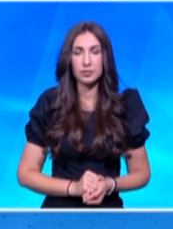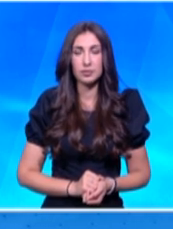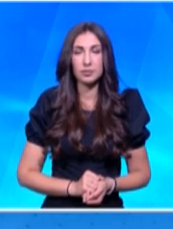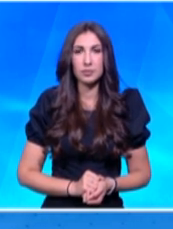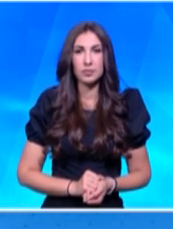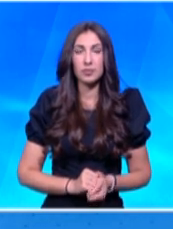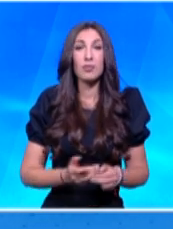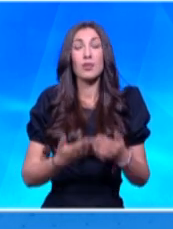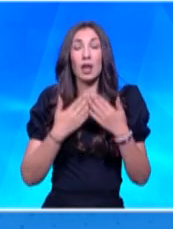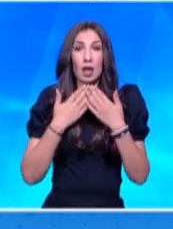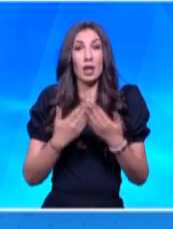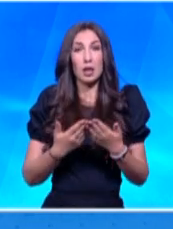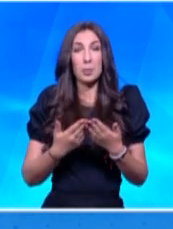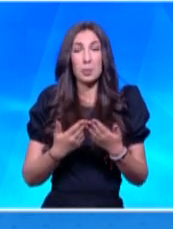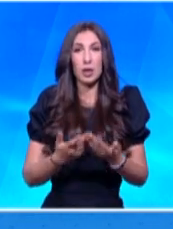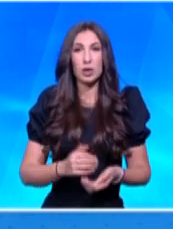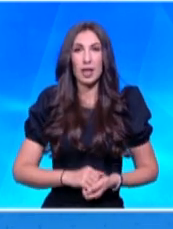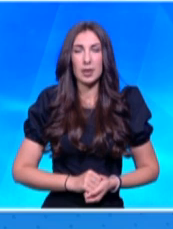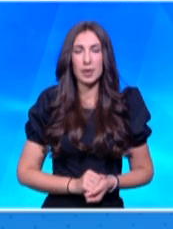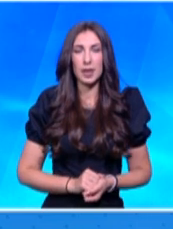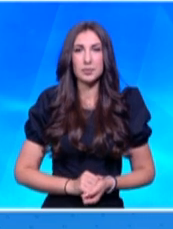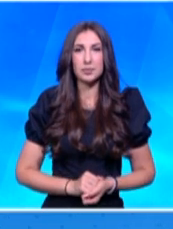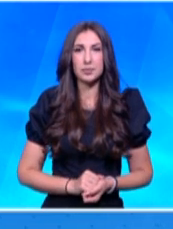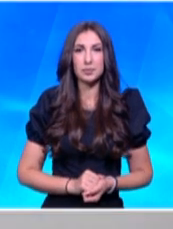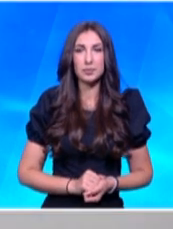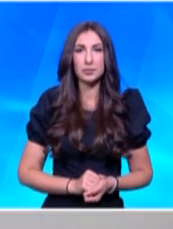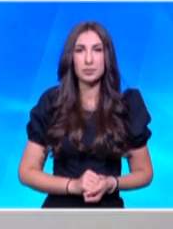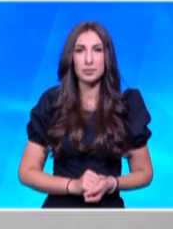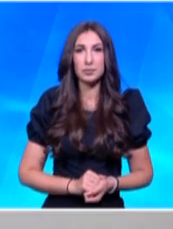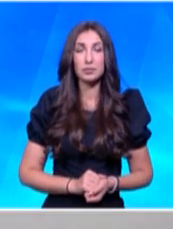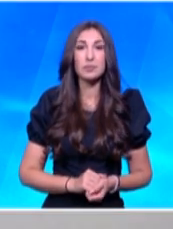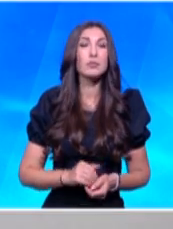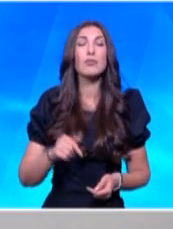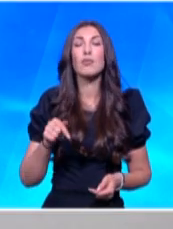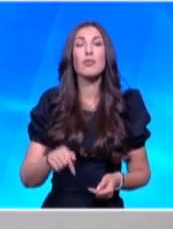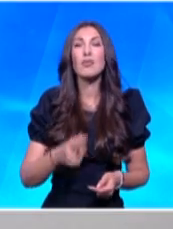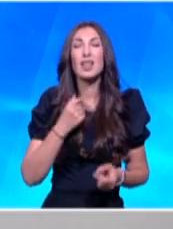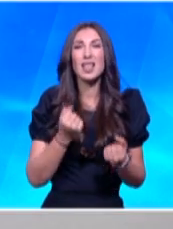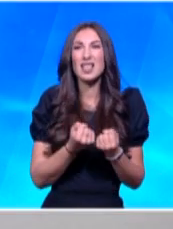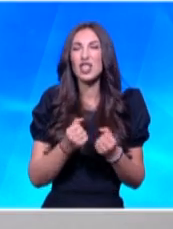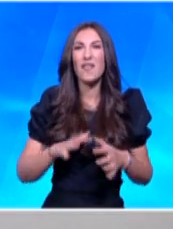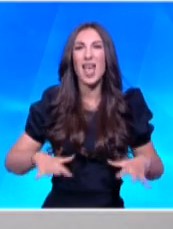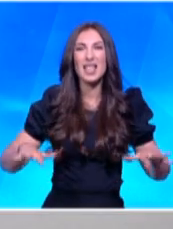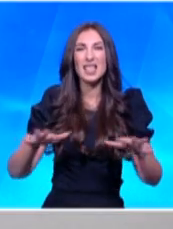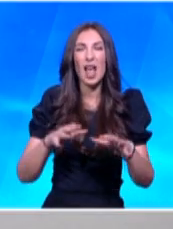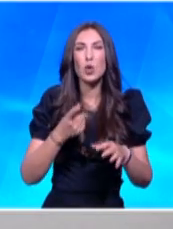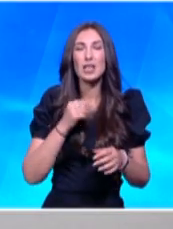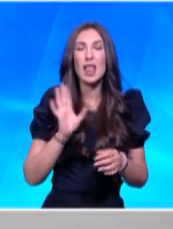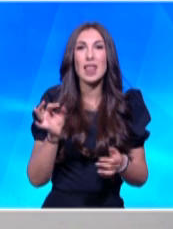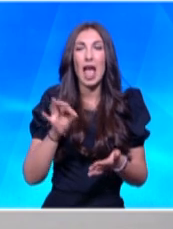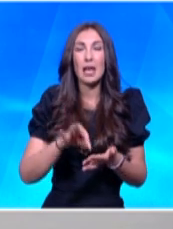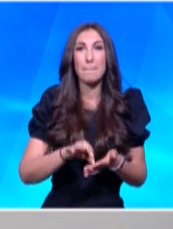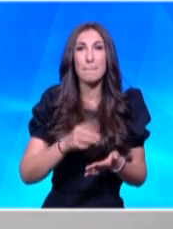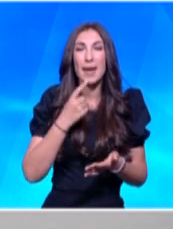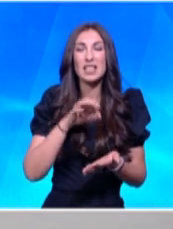Румен Скрински следи ситуацията за нас в Лозенец. Румене, благодарим ти. Доброволци от близките населени места се насочват към най-засегнатите от